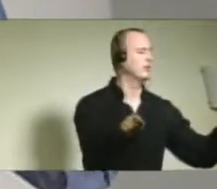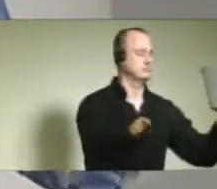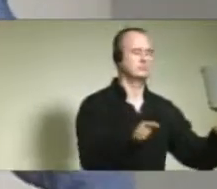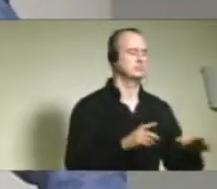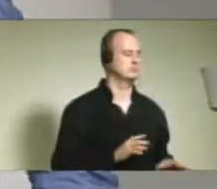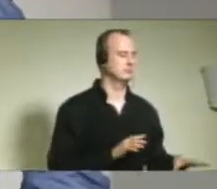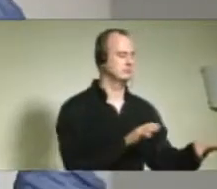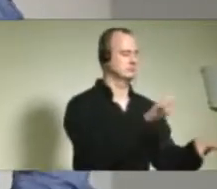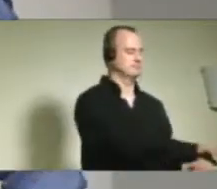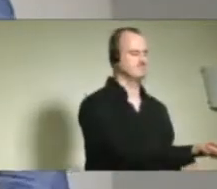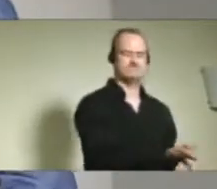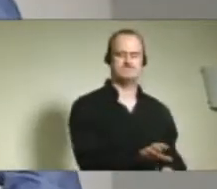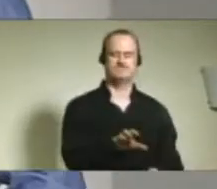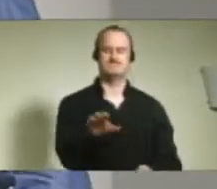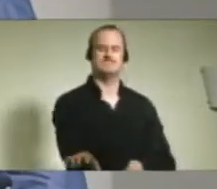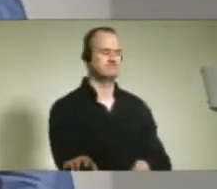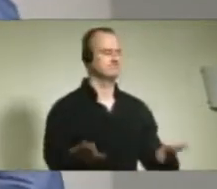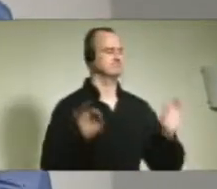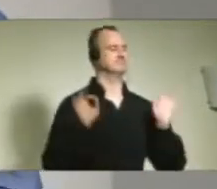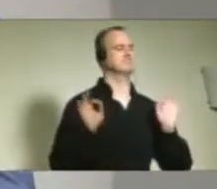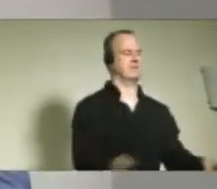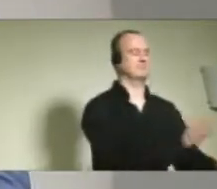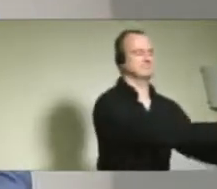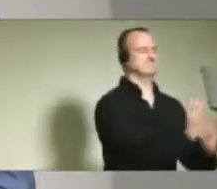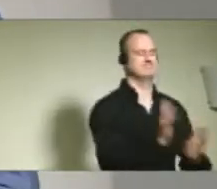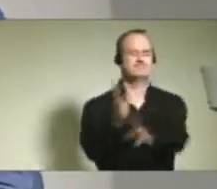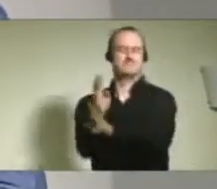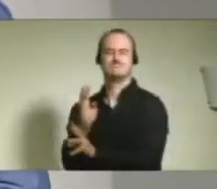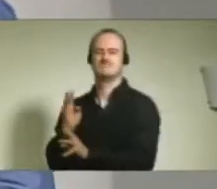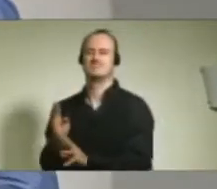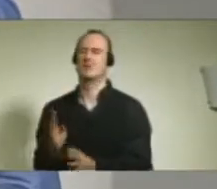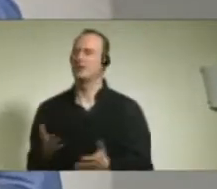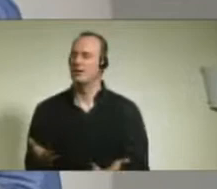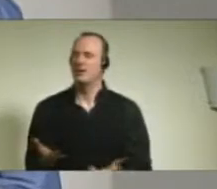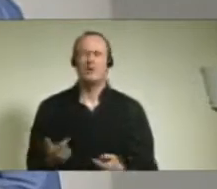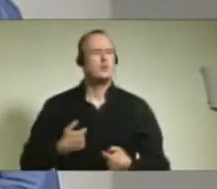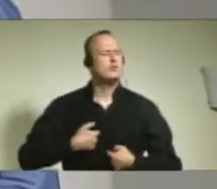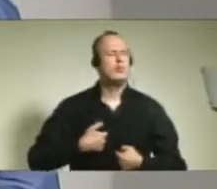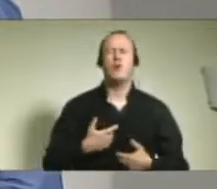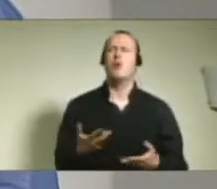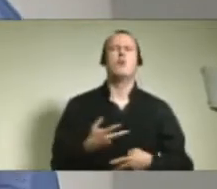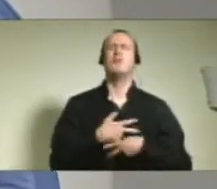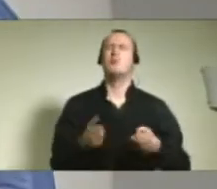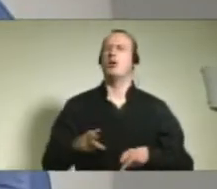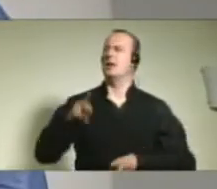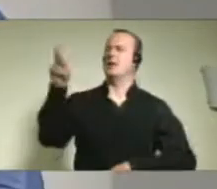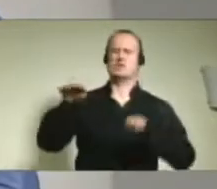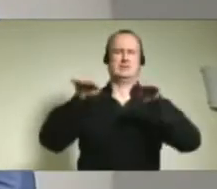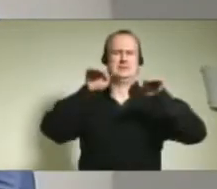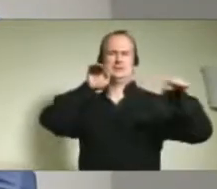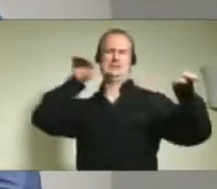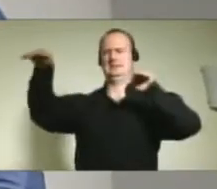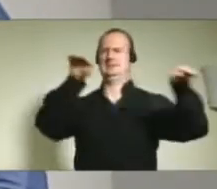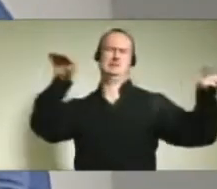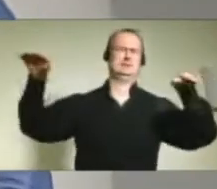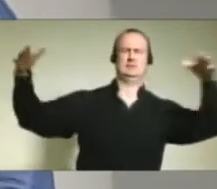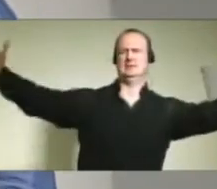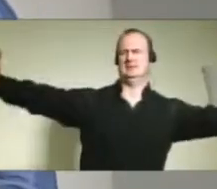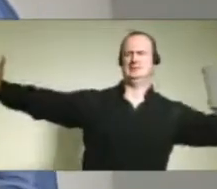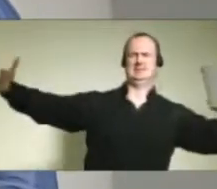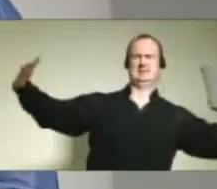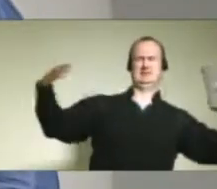élaboré une stratégie et l'une des premières, c'est qu'on n'allait pas opter pour une mobilisation massive. On voulait plutôt tenir une conférence de